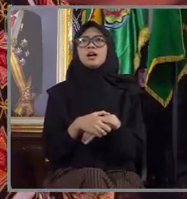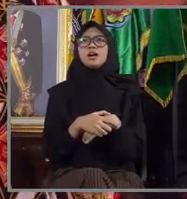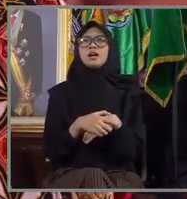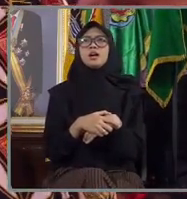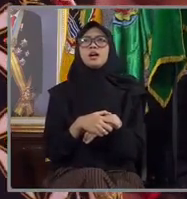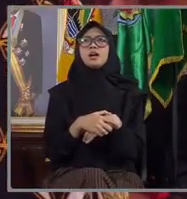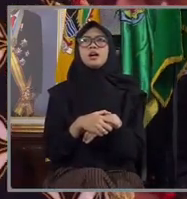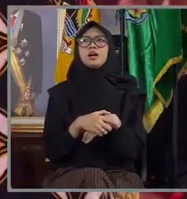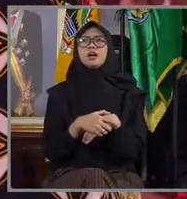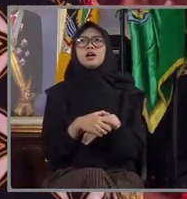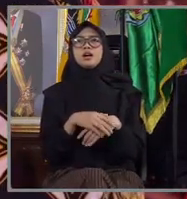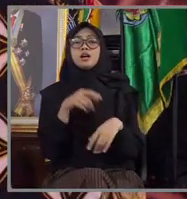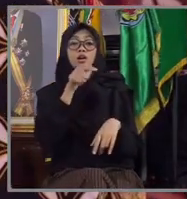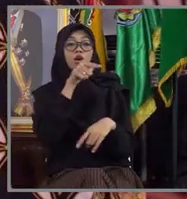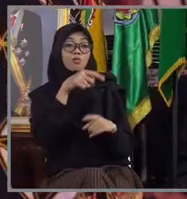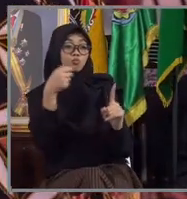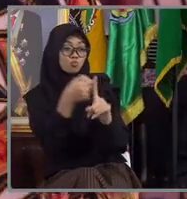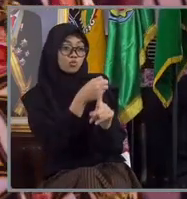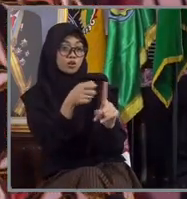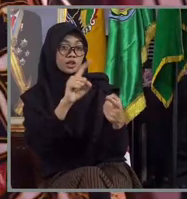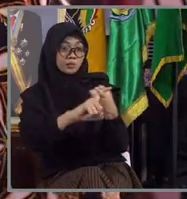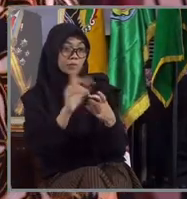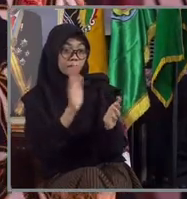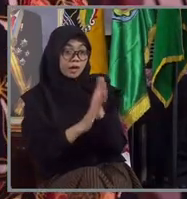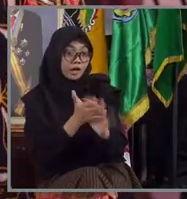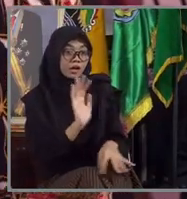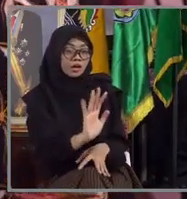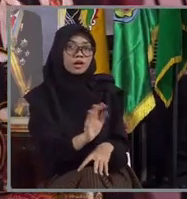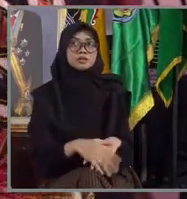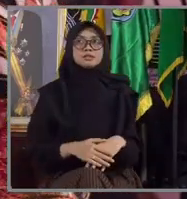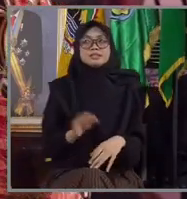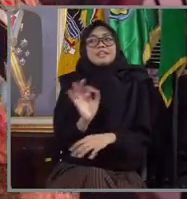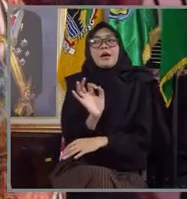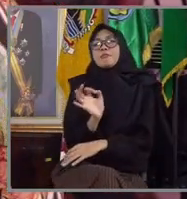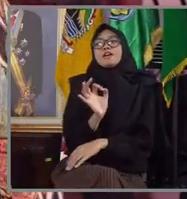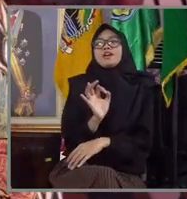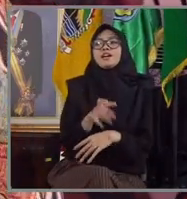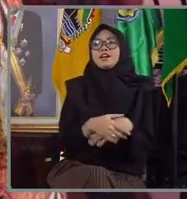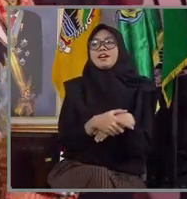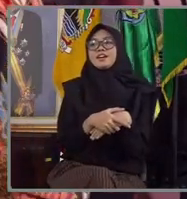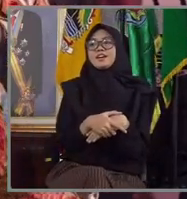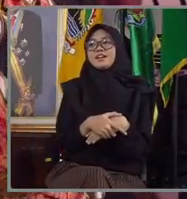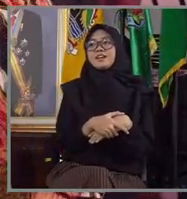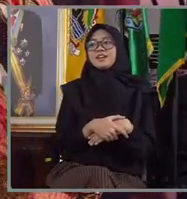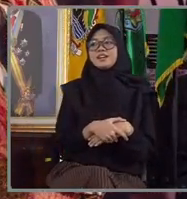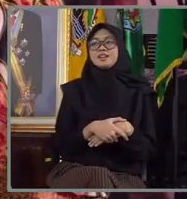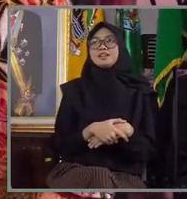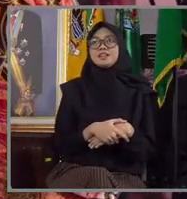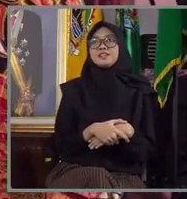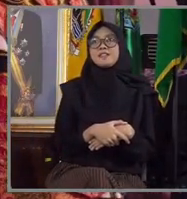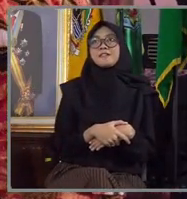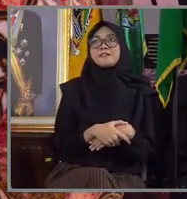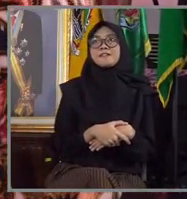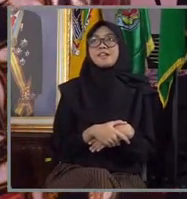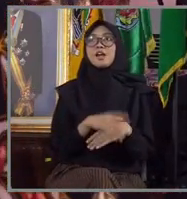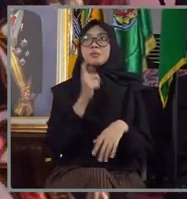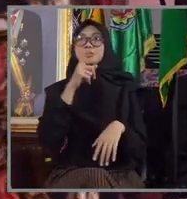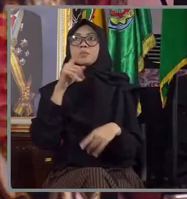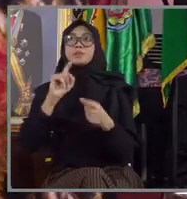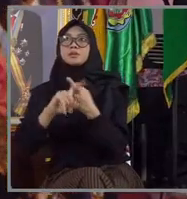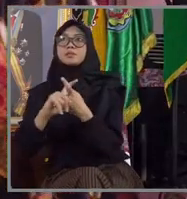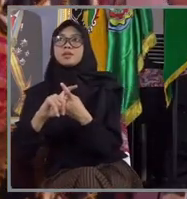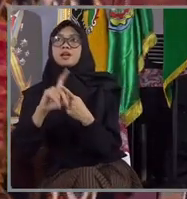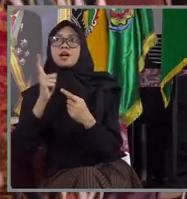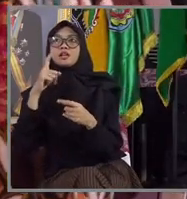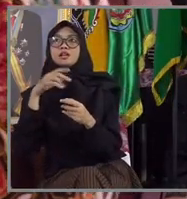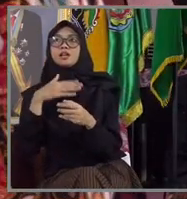kamu membeli temanmu pernah enggak pernah alah tenane rasain teman-teman ada yang aku lompati